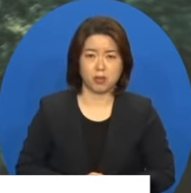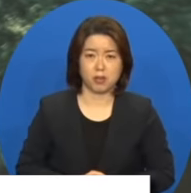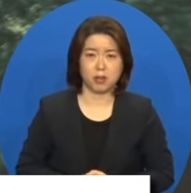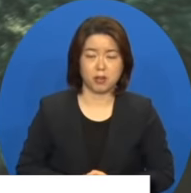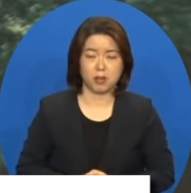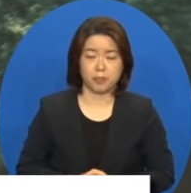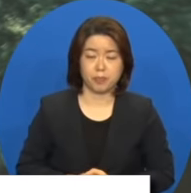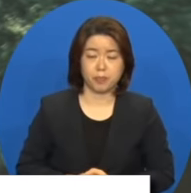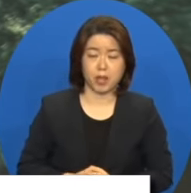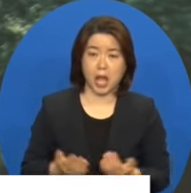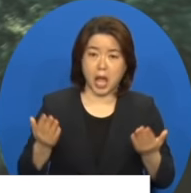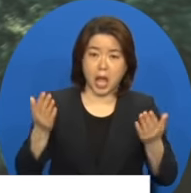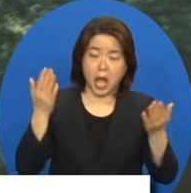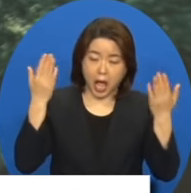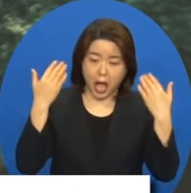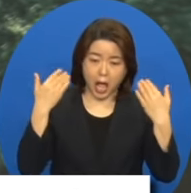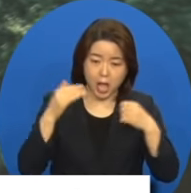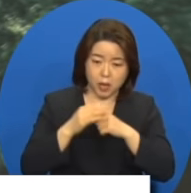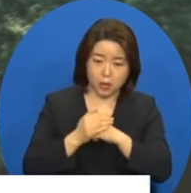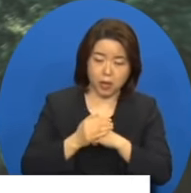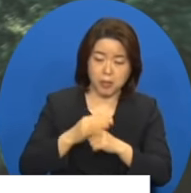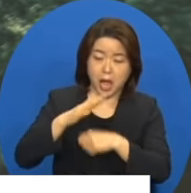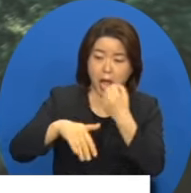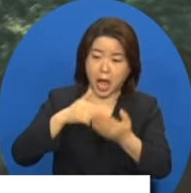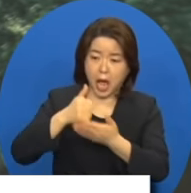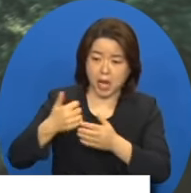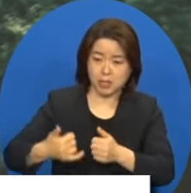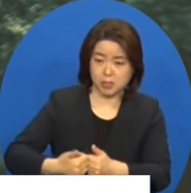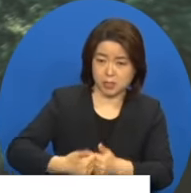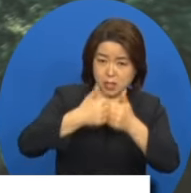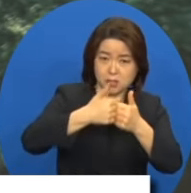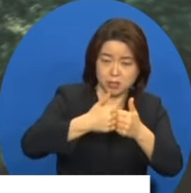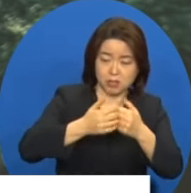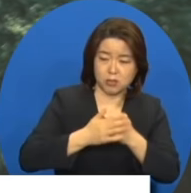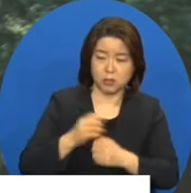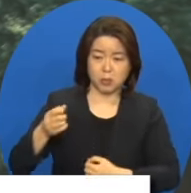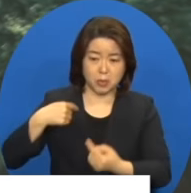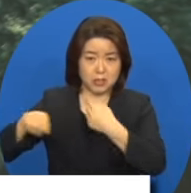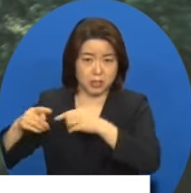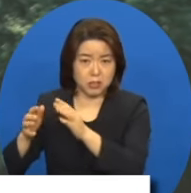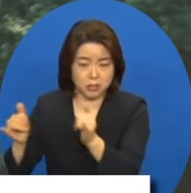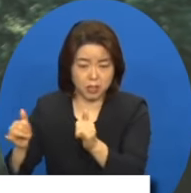하나님을 대적하는 그런 마음을 가지고 있는 정치인들도 있습니다.